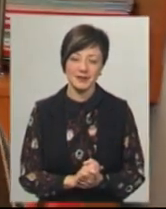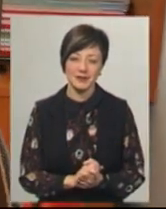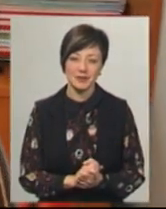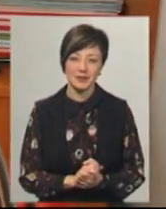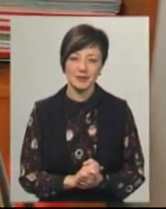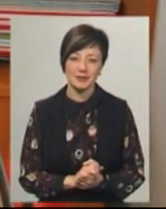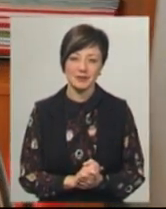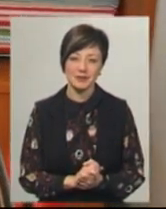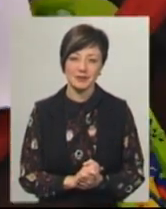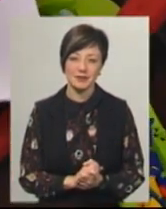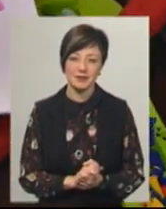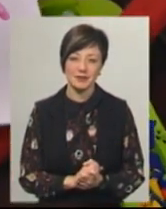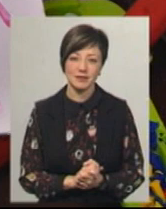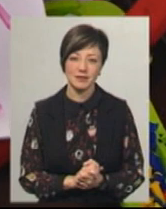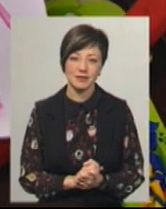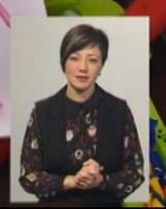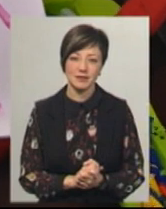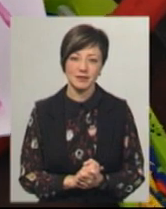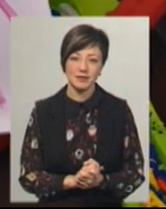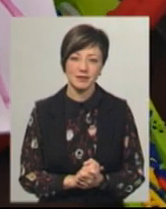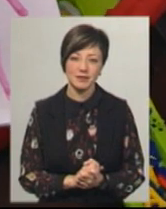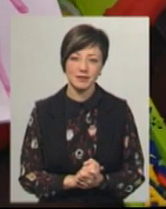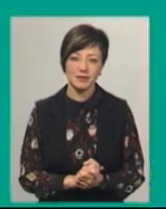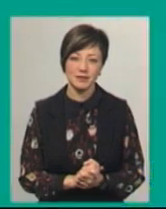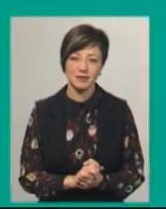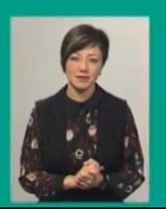Анастасія Збродова, Юрій Чорний. Новини на Суспільному. Хмельниччина.